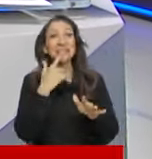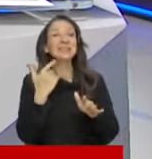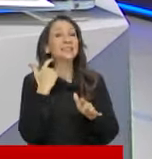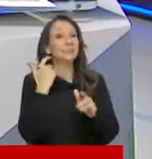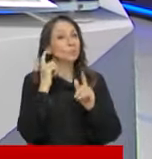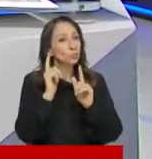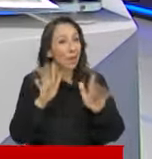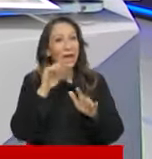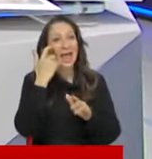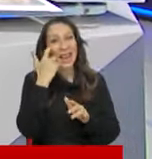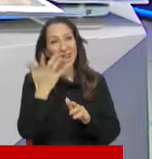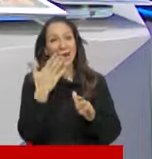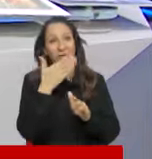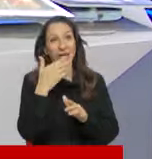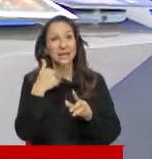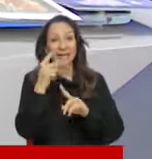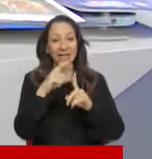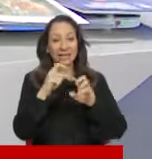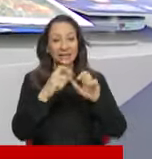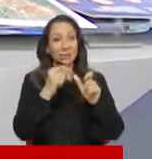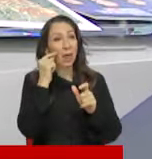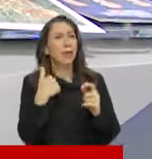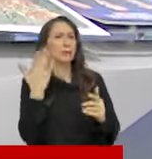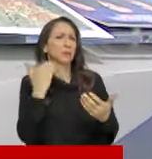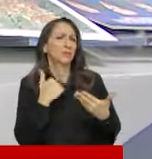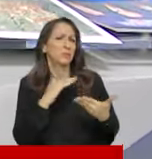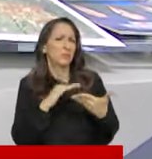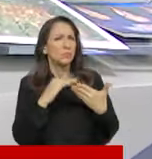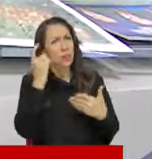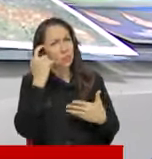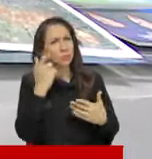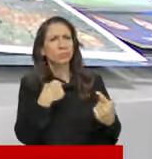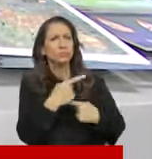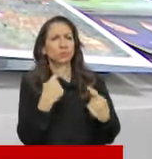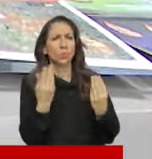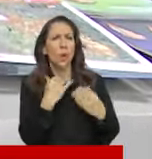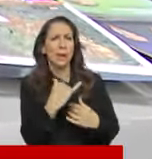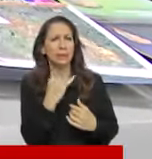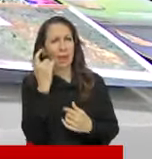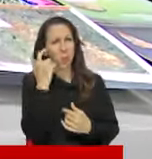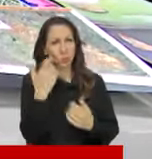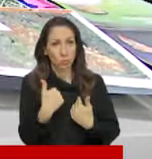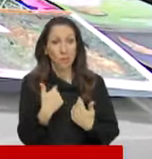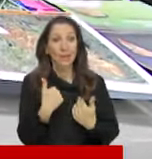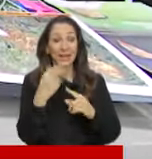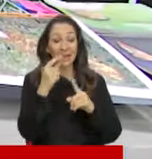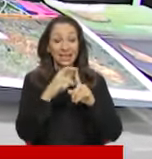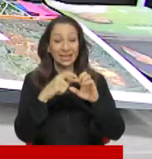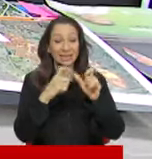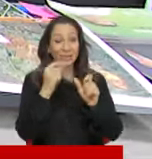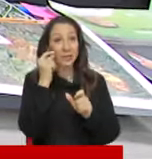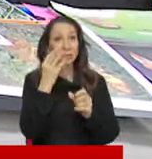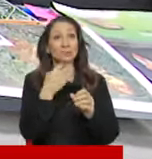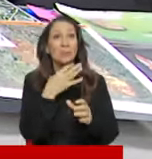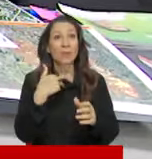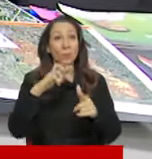hayırlı ramazanlar diliyorum Tabii İdris beyle Biz çok eski tanışırız Normal şartlar altında birbirimizi çok yakınla tanırız ben İdris Bey'e Çok teşekkür